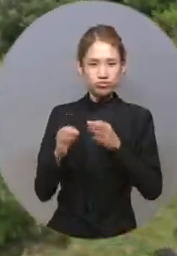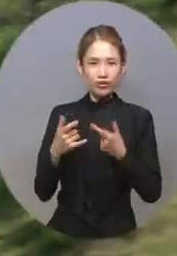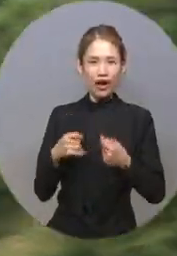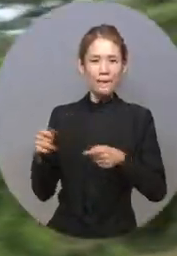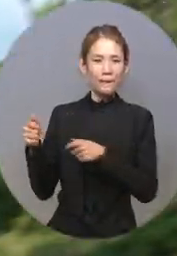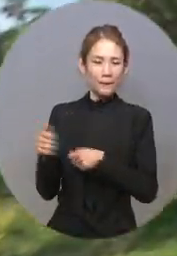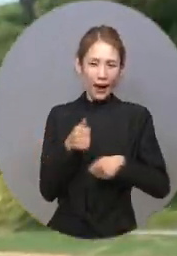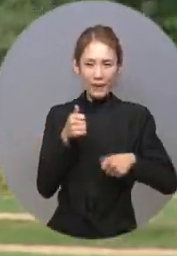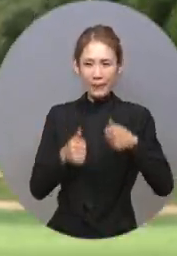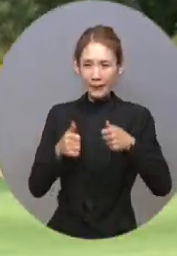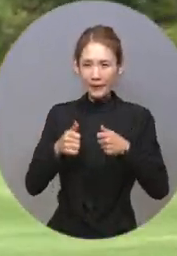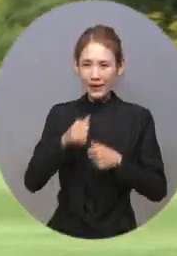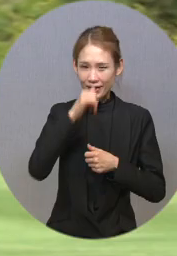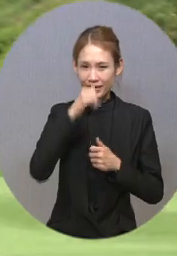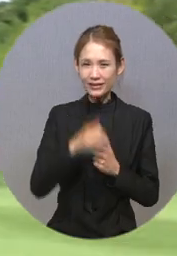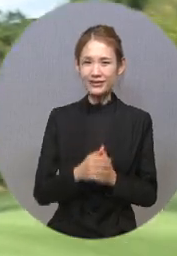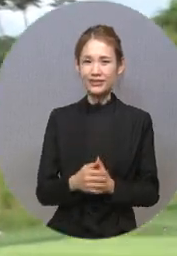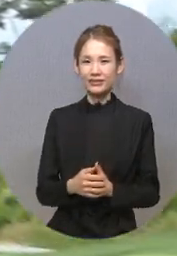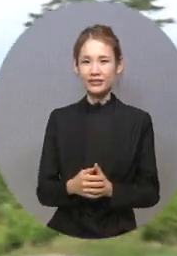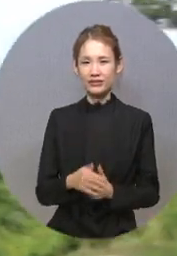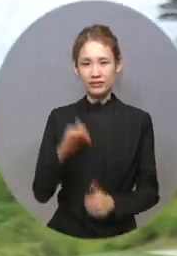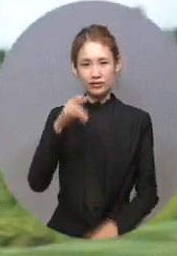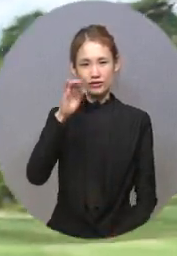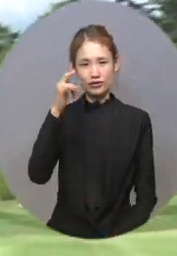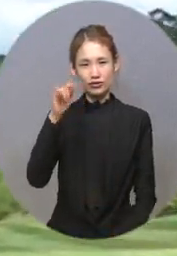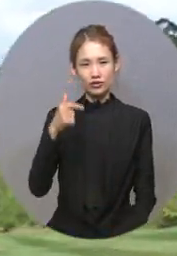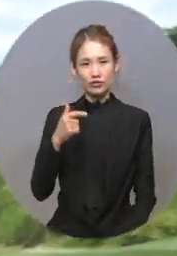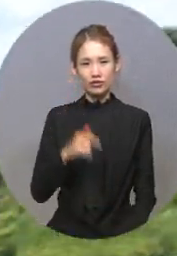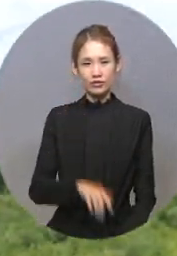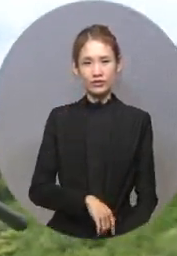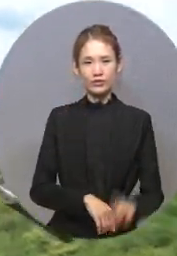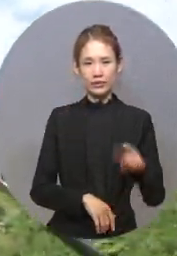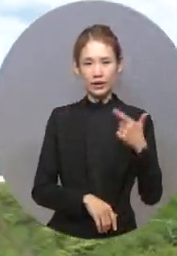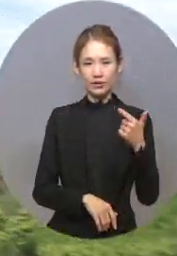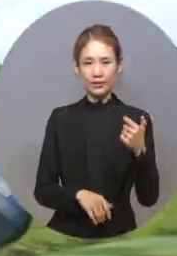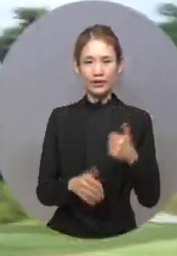예! 톤톤톤! 160 맞봐봐. 5번 우드.